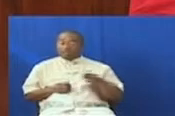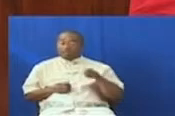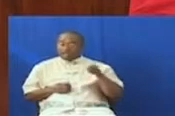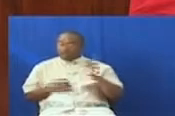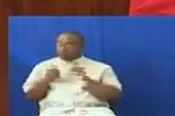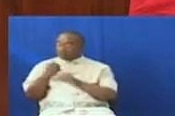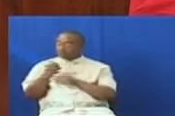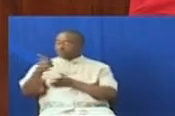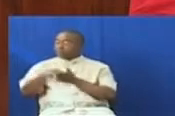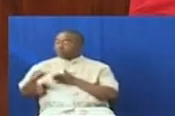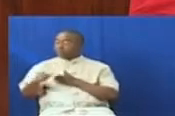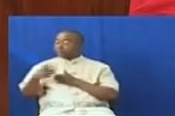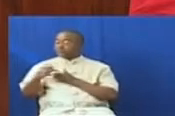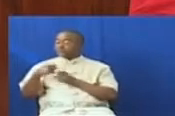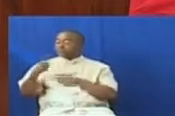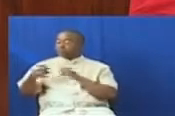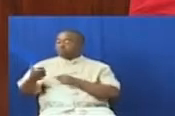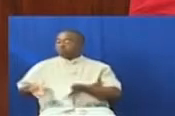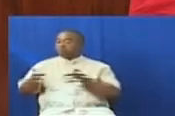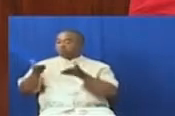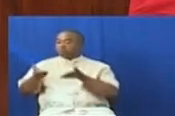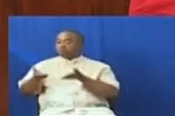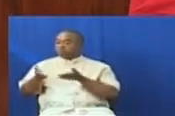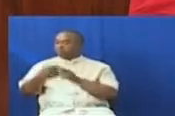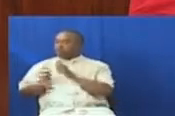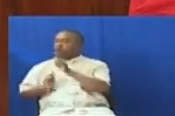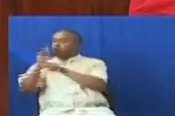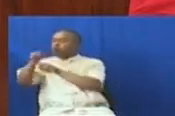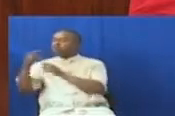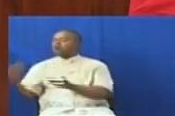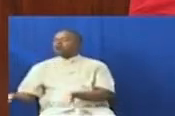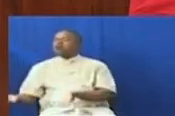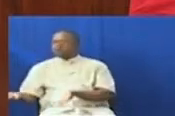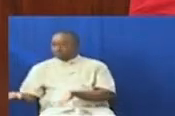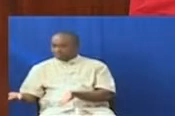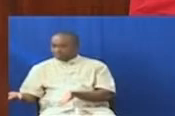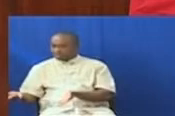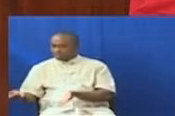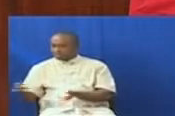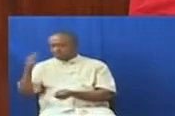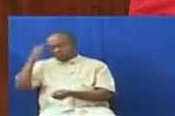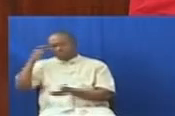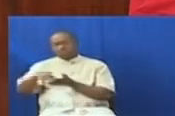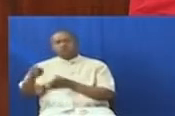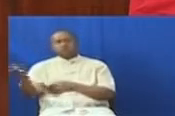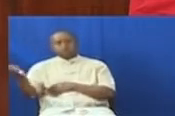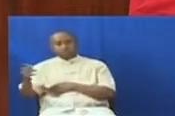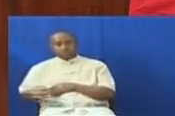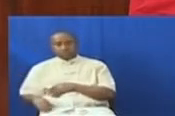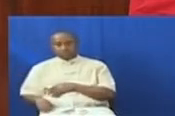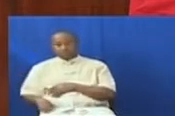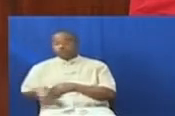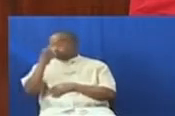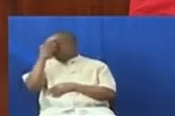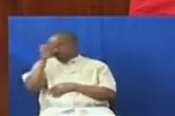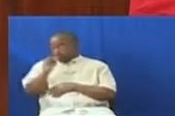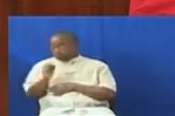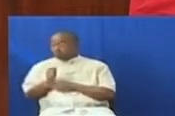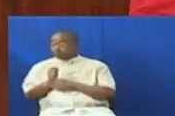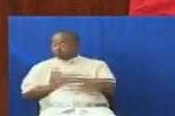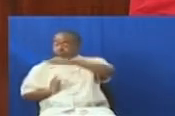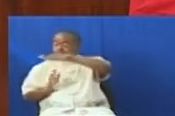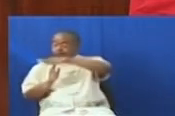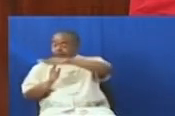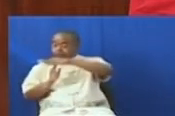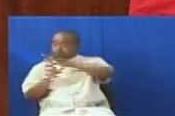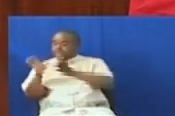ya kupeleka fedha za miradi ya maendeleo wanapeleka fedha zaidi kuliko kile ambacho kimeomba? Wakati tunajua kuna ceiling ya budget. Nani